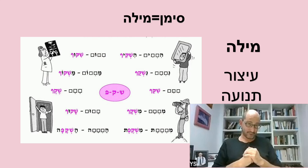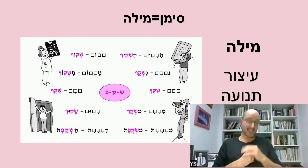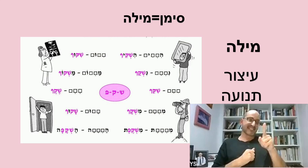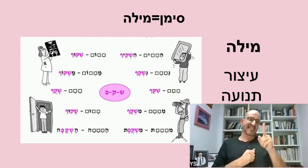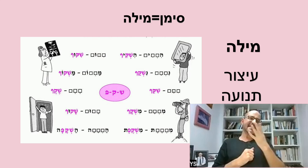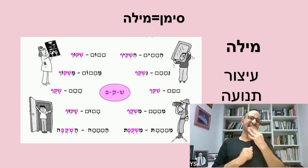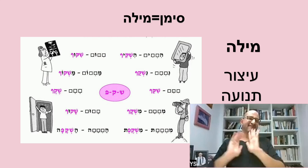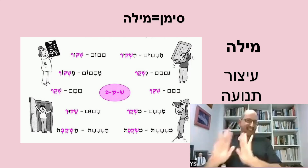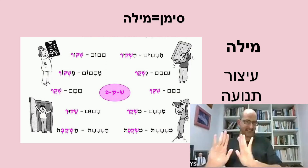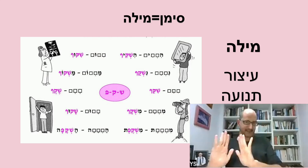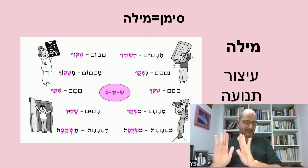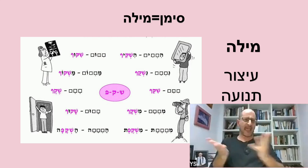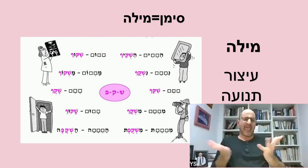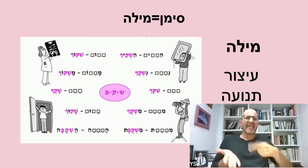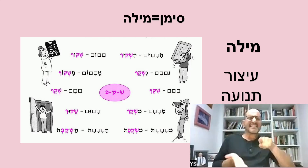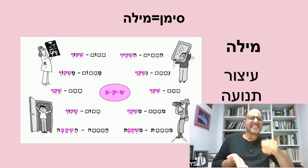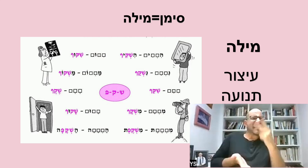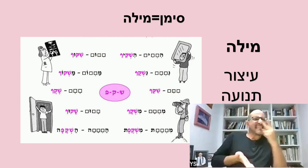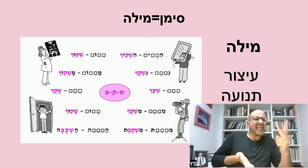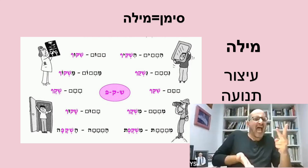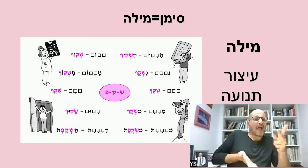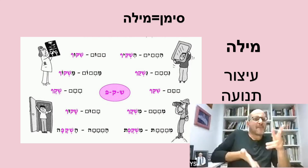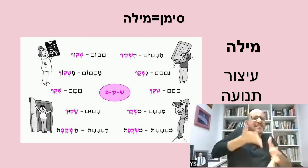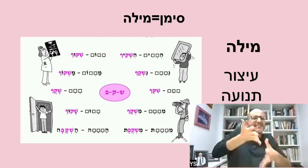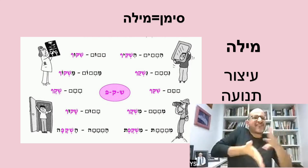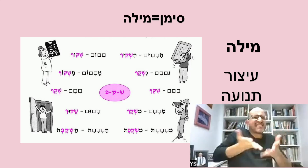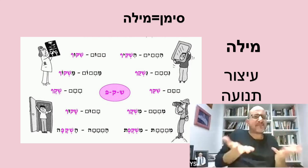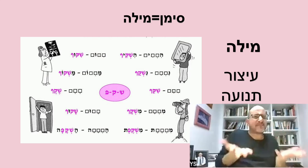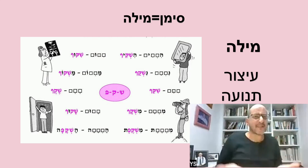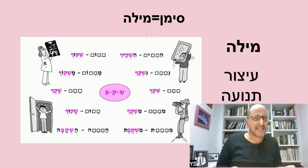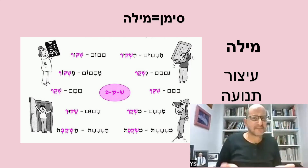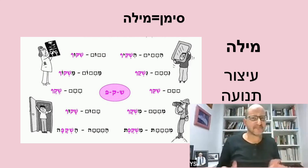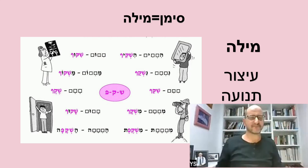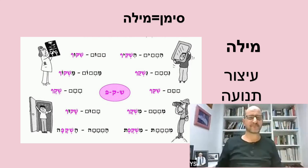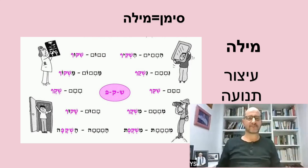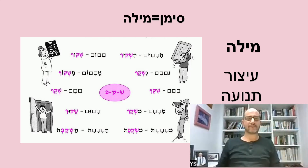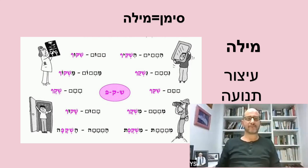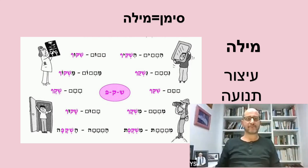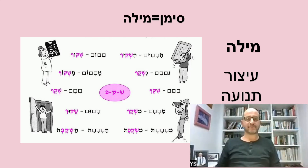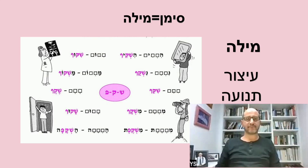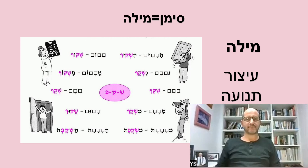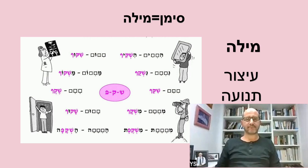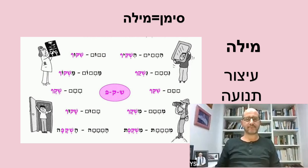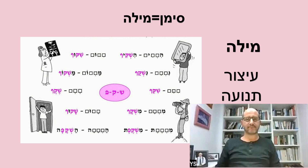שונה. זה בעברית. אז איך בעצם זה נראה בשפת הסימנים?